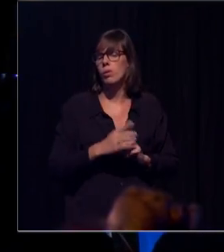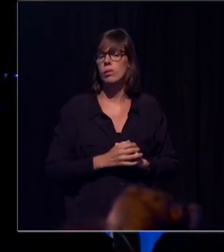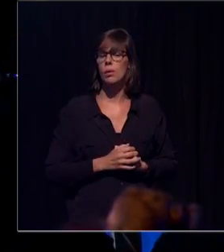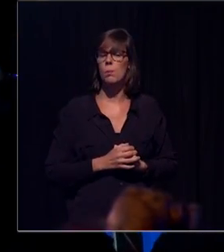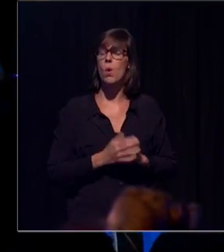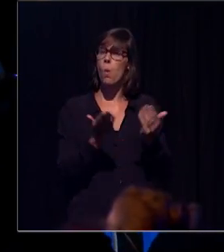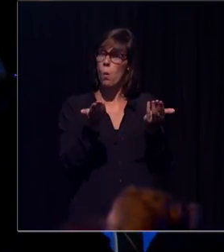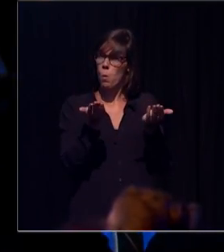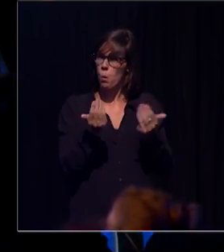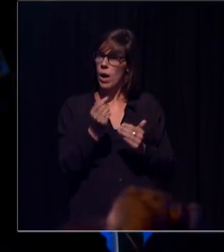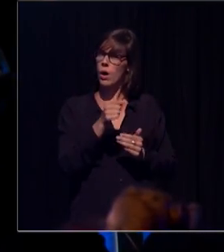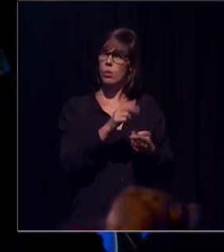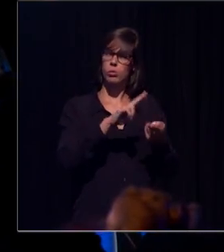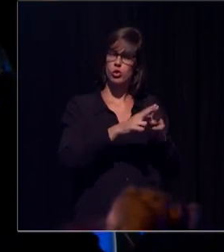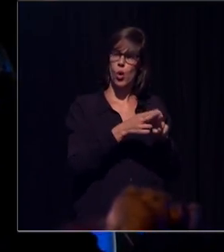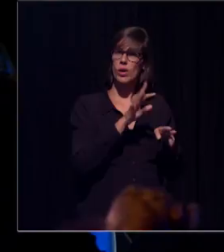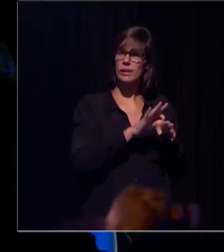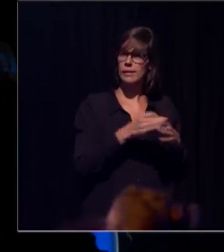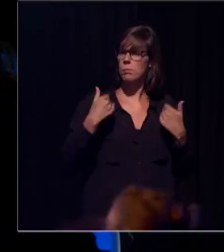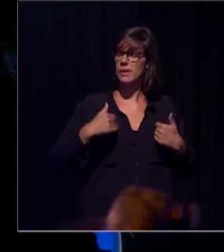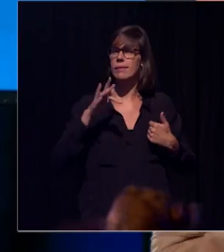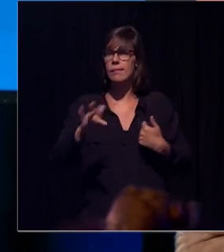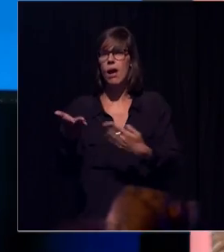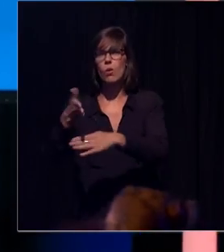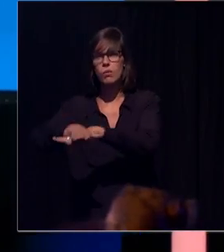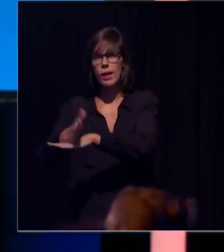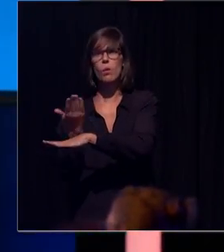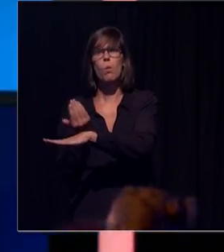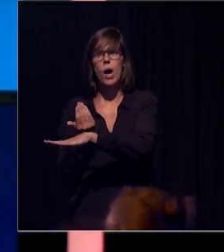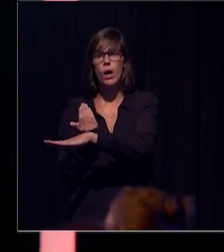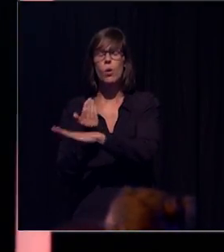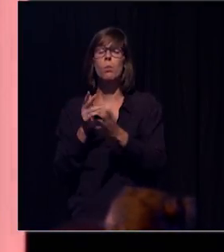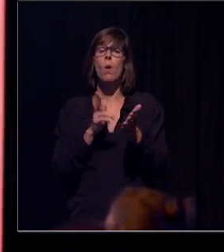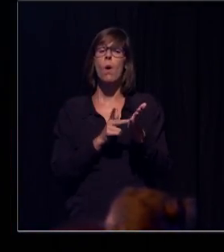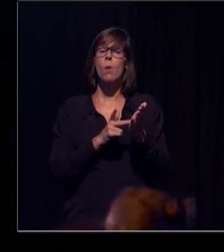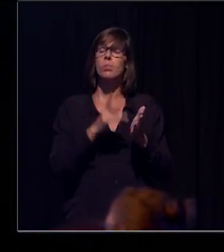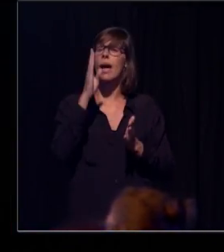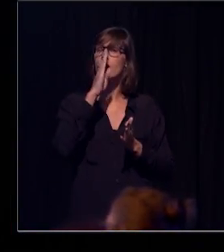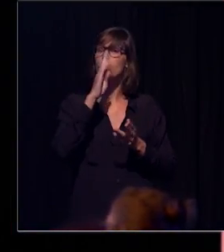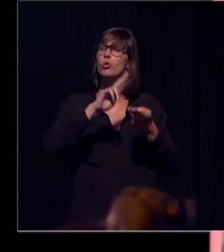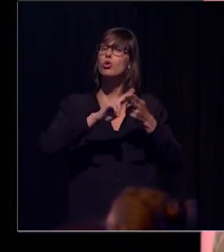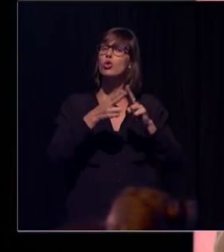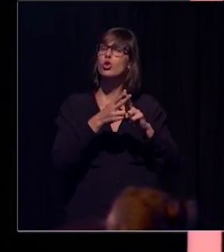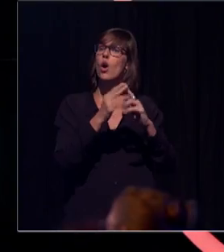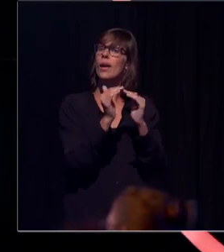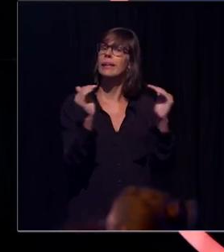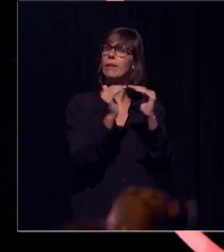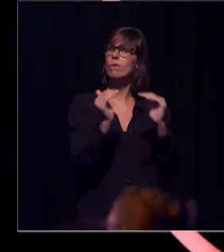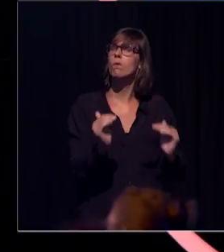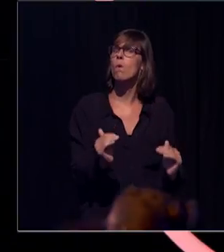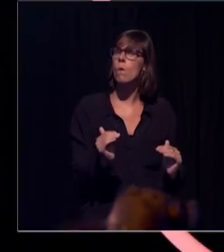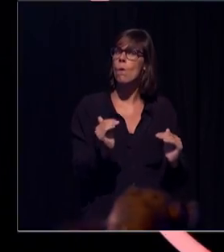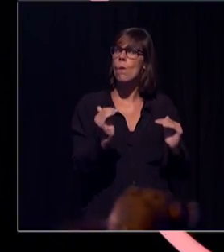diabetes mensen laat overlijden, is omdat diabetes, de verhoogde bloedsuikerspiegels die daarmee gepaard gaan,